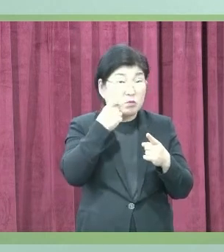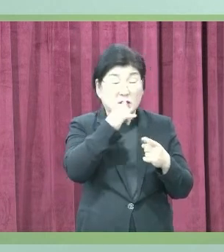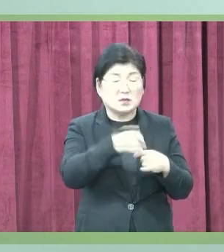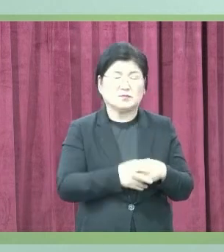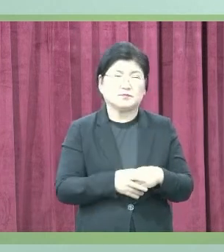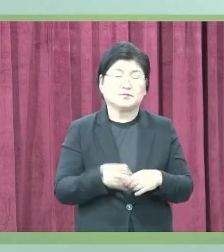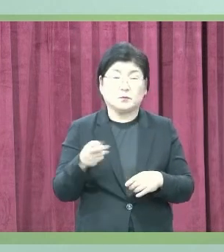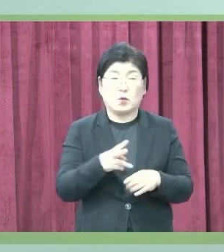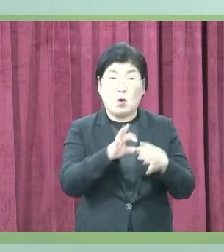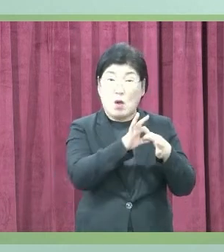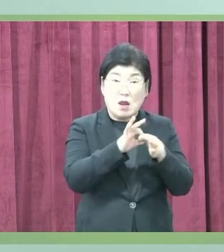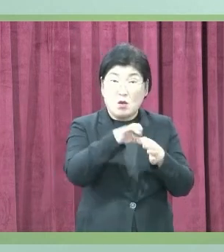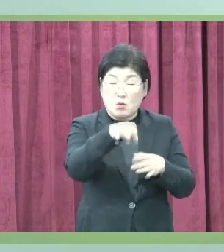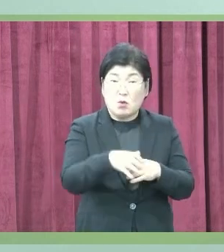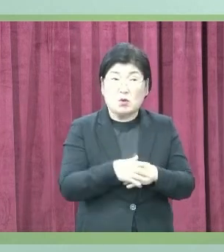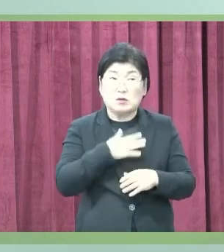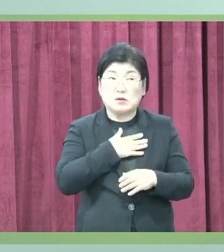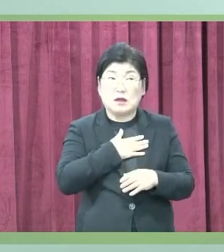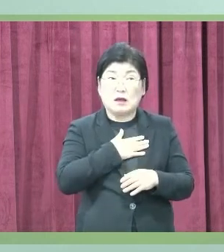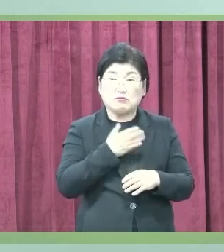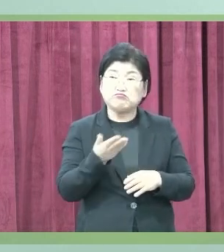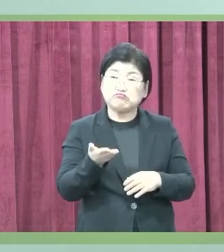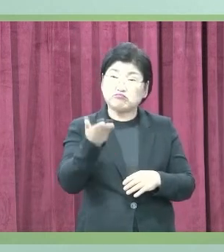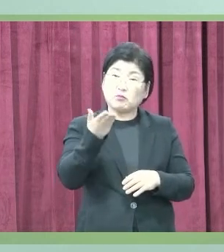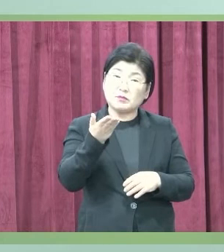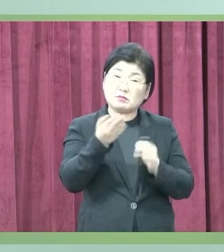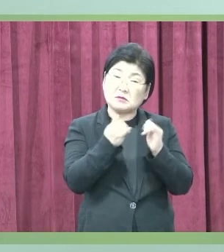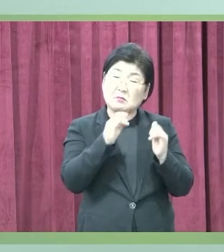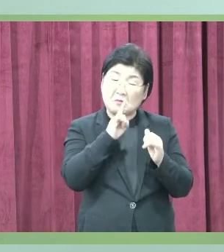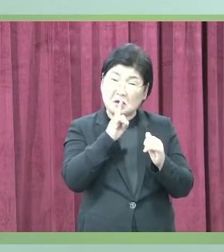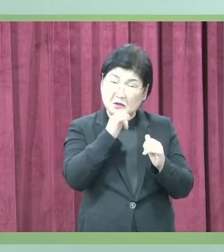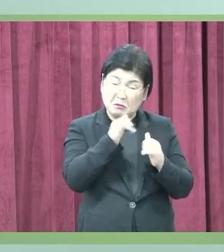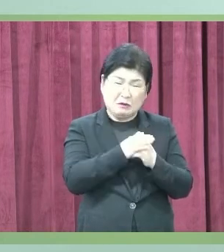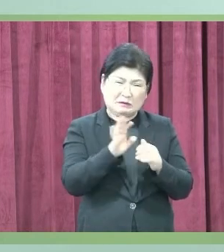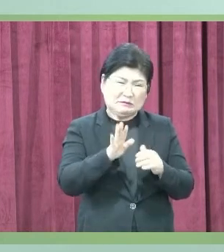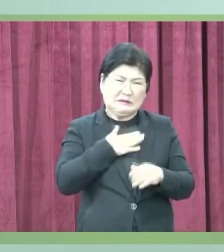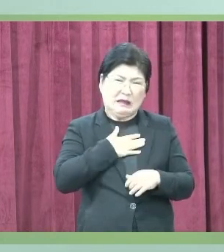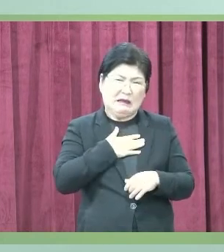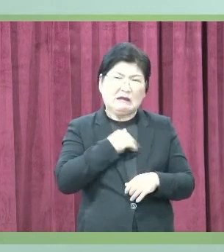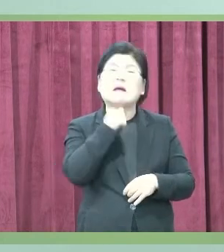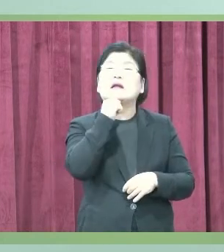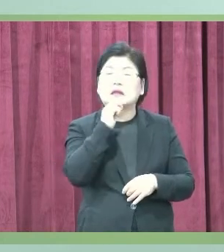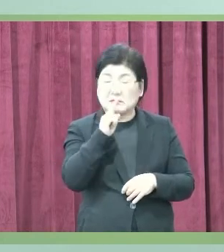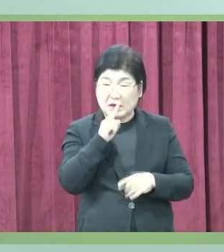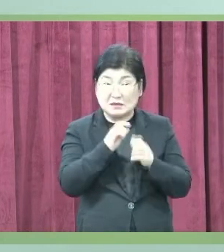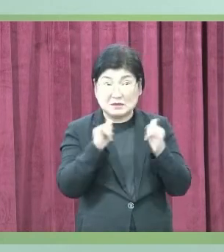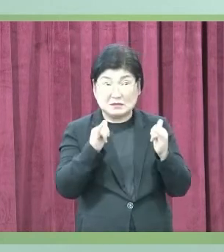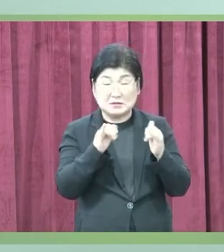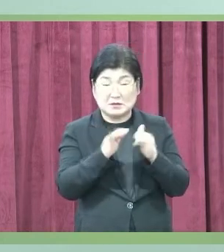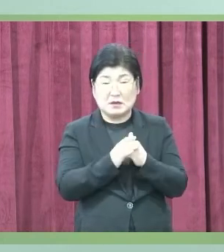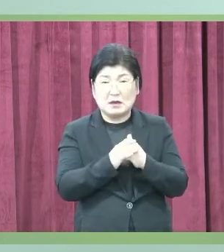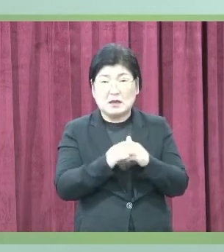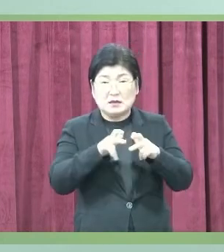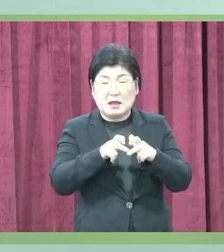소속 계층에서는요, 본인이 상이라고 응답한 그룹에 비해서 그렇지 못한 하위에 있는 그룹에서 장애인